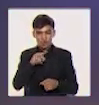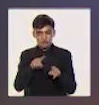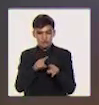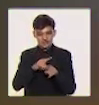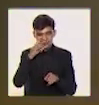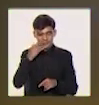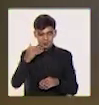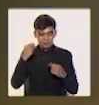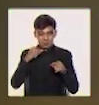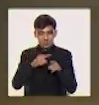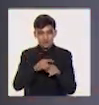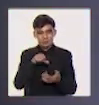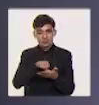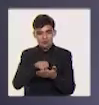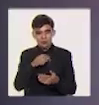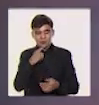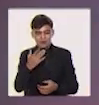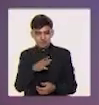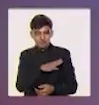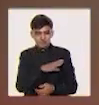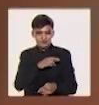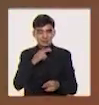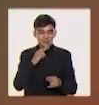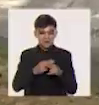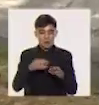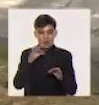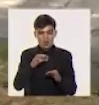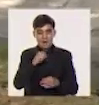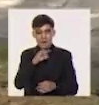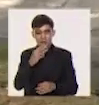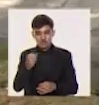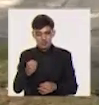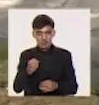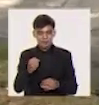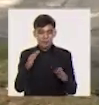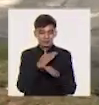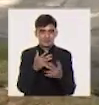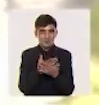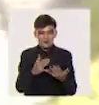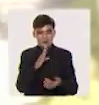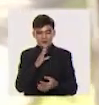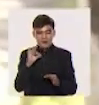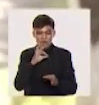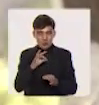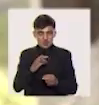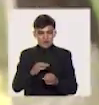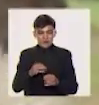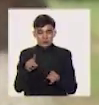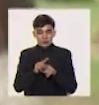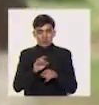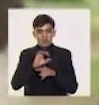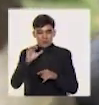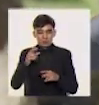шығып, соңында қарындасқа тілек, қарындасым қарлығашым, Айша атты әндермен қызды ұясынан ұшырып, жат